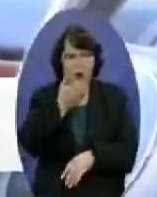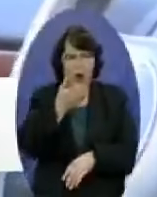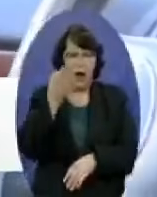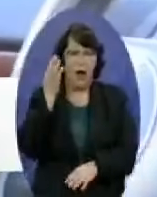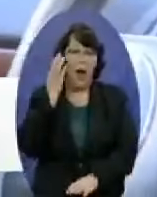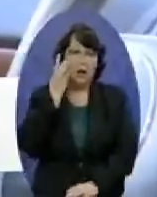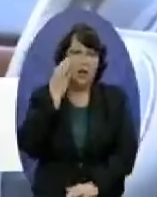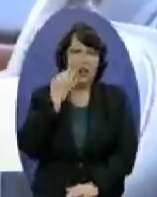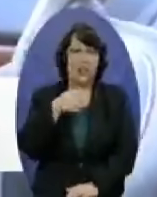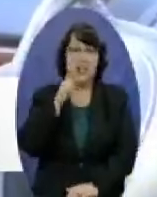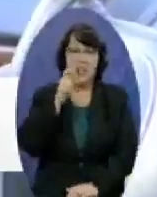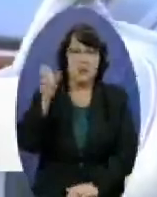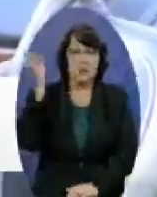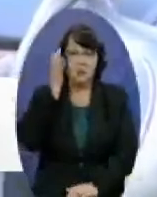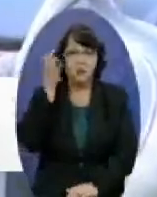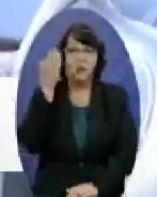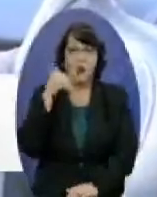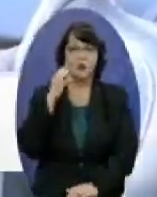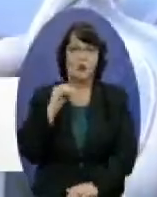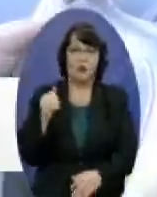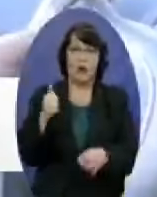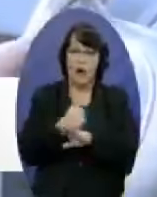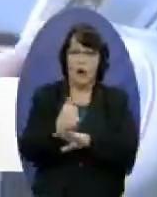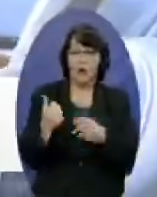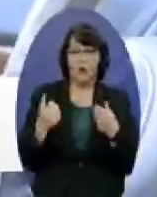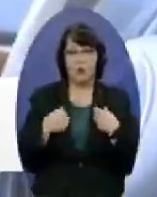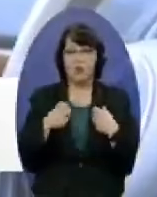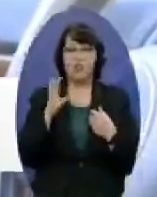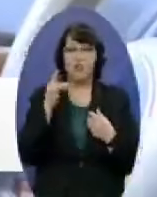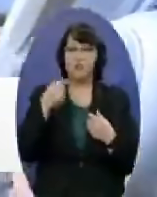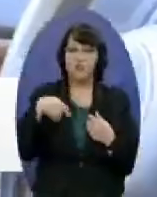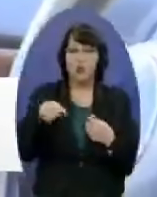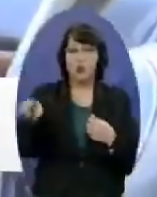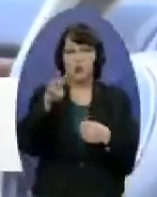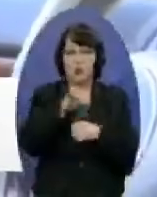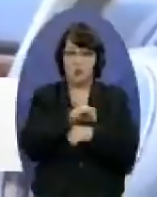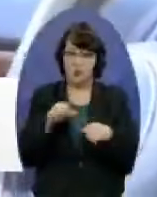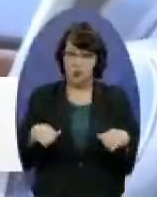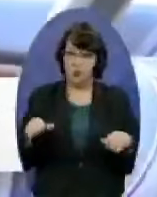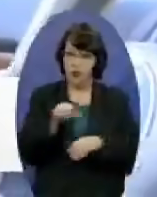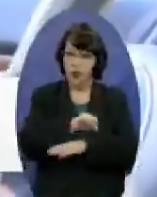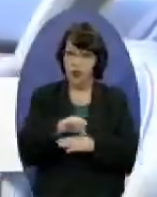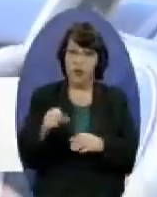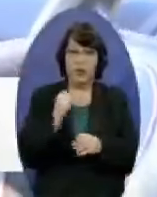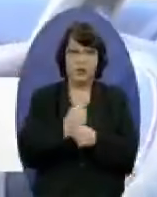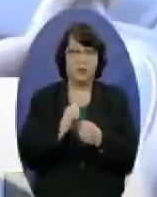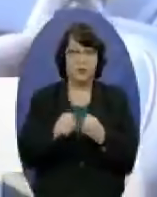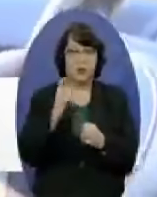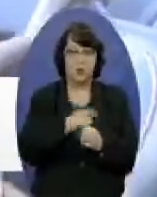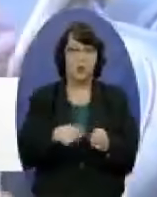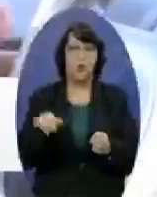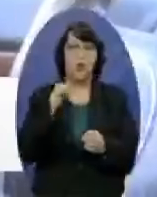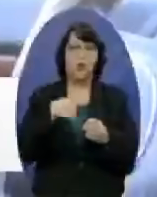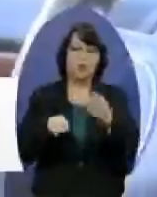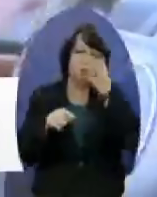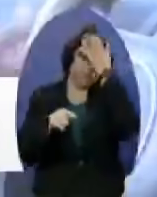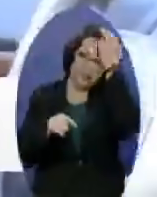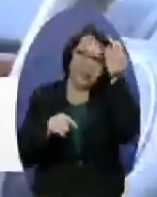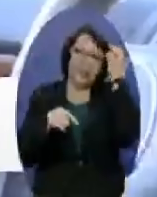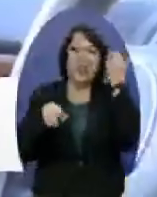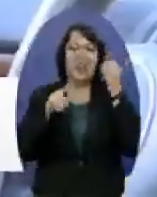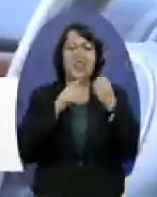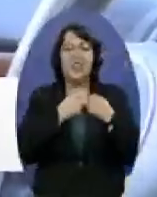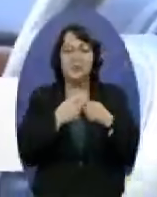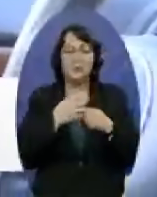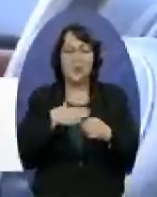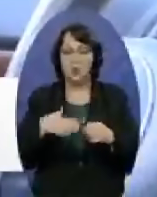одоо аялалчдын салбарч гэдэг юм уу нутгийн ард иргэд хил гайлын ажилтнууд эртээ тэргүй тухайн орных нь хилийг мэдгүй хүнтэй яаж